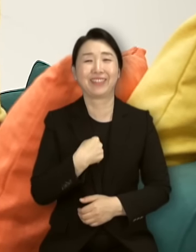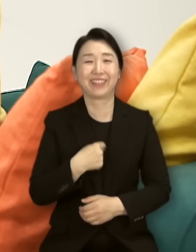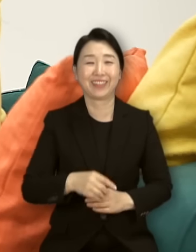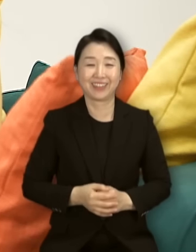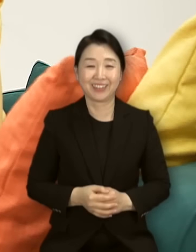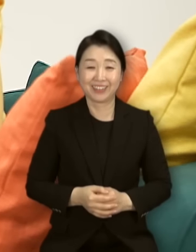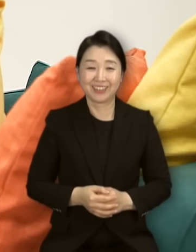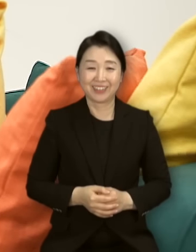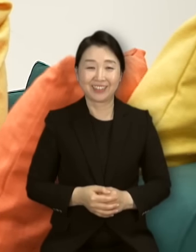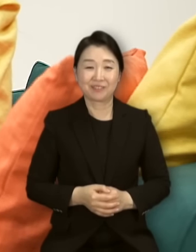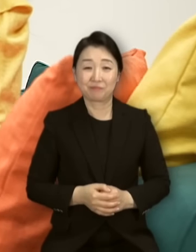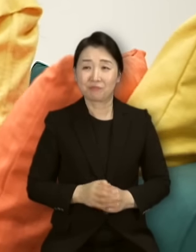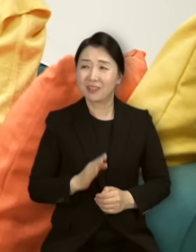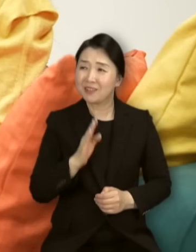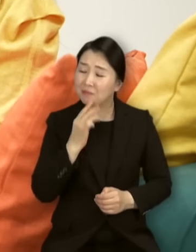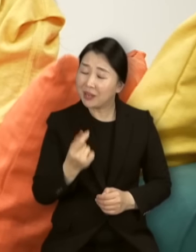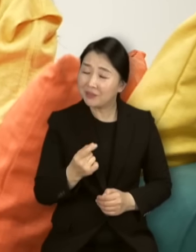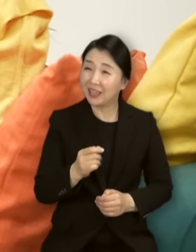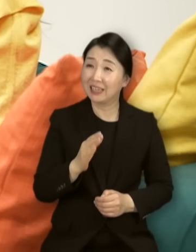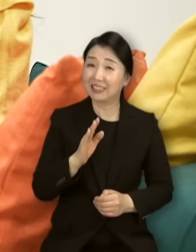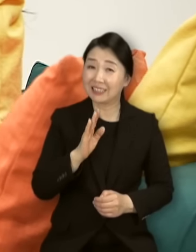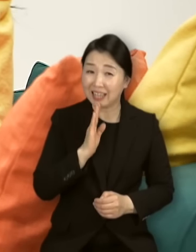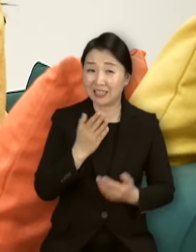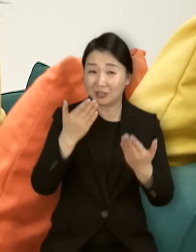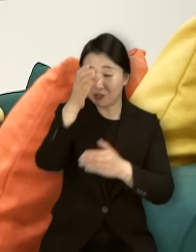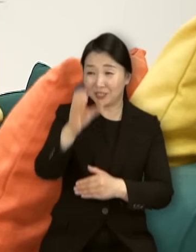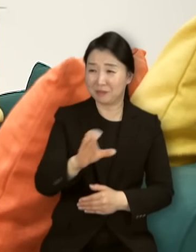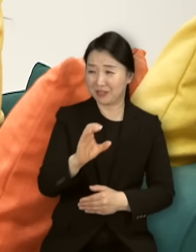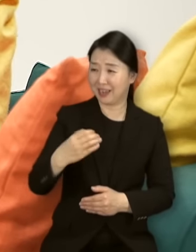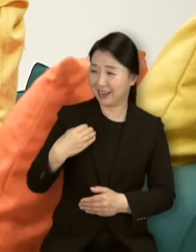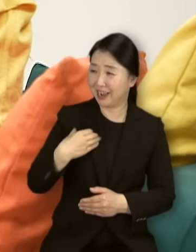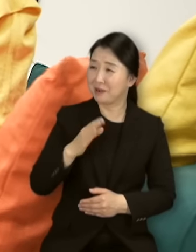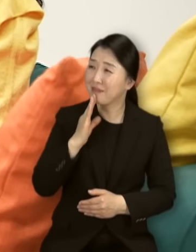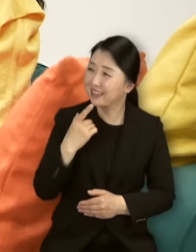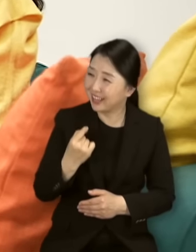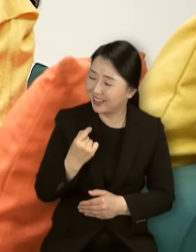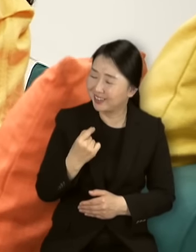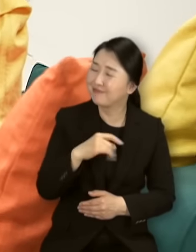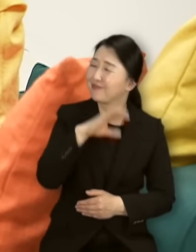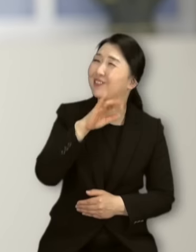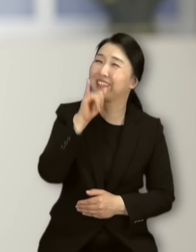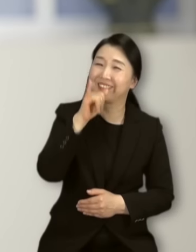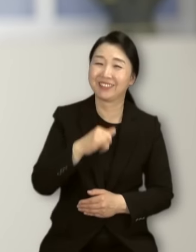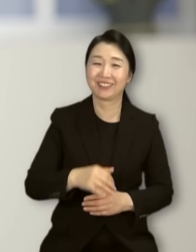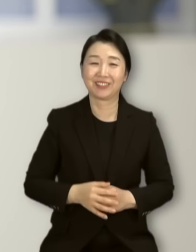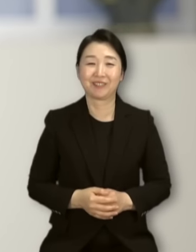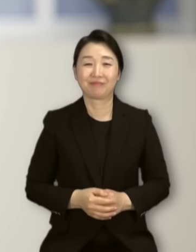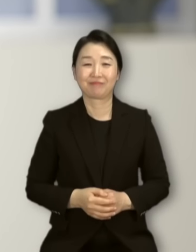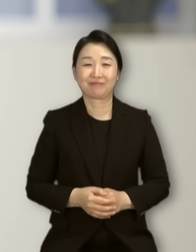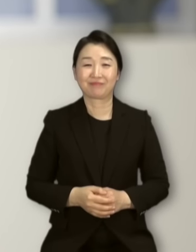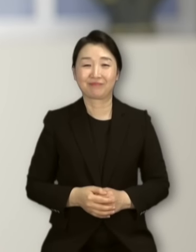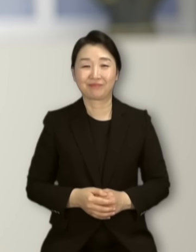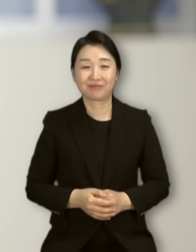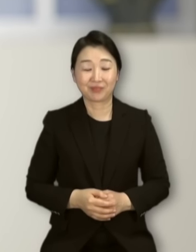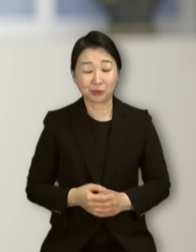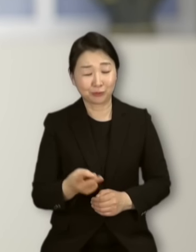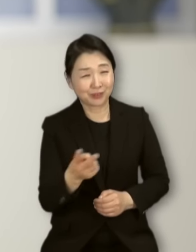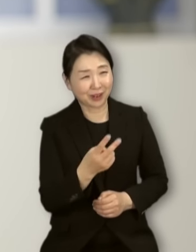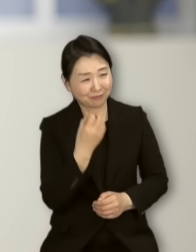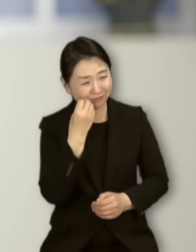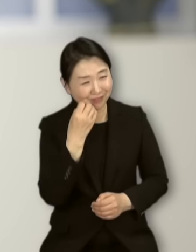진짜 이건가요 이게 저한테 주신 십자가인가 예 했습니다 두분 야 두분